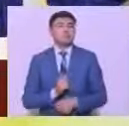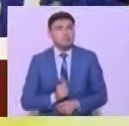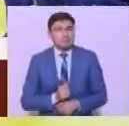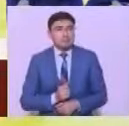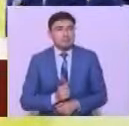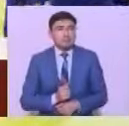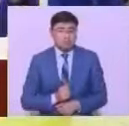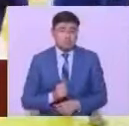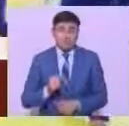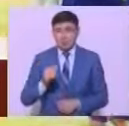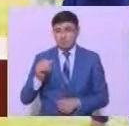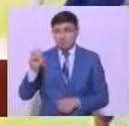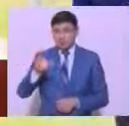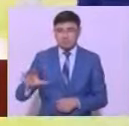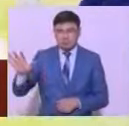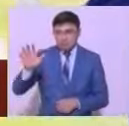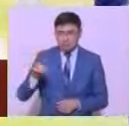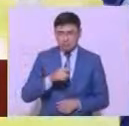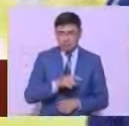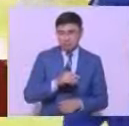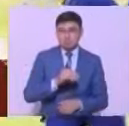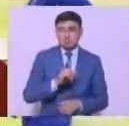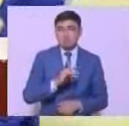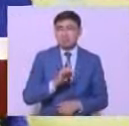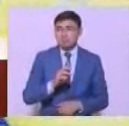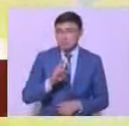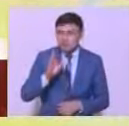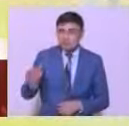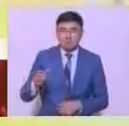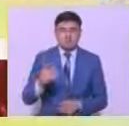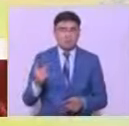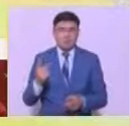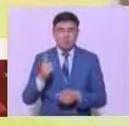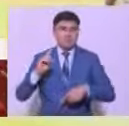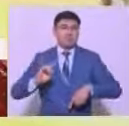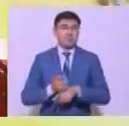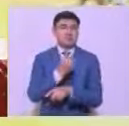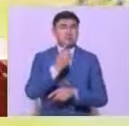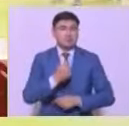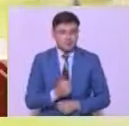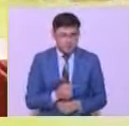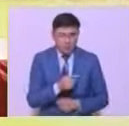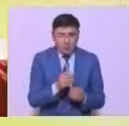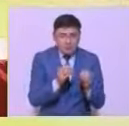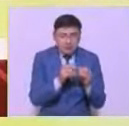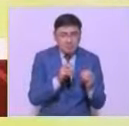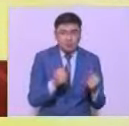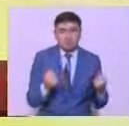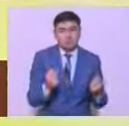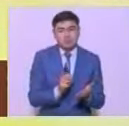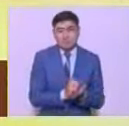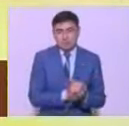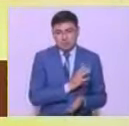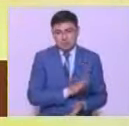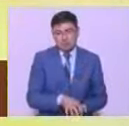Себебі мұнда Еуропа үлкен жарысқа Жандарбек бірінші рет барып тұр. 10 жыл перекордан кейін, үзілістен кейін. Көңілім толды әрине.